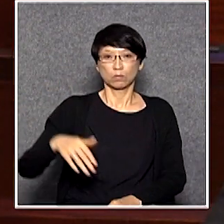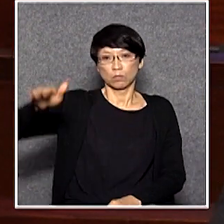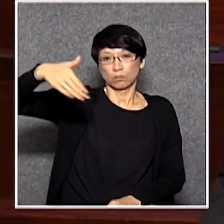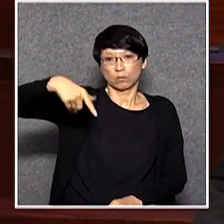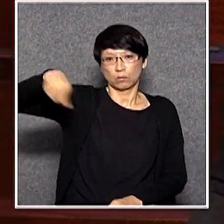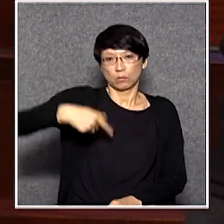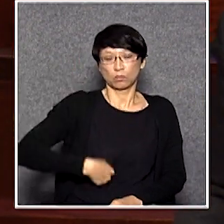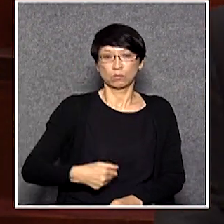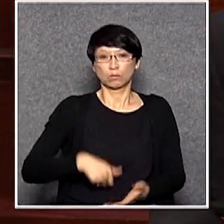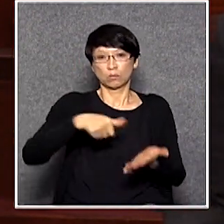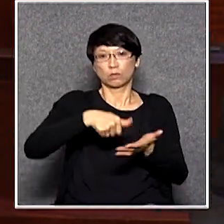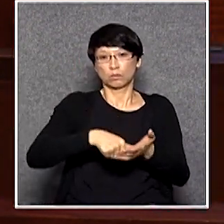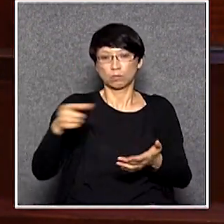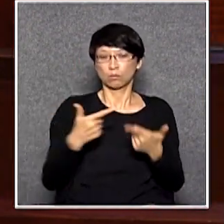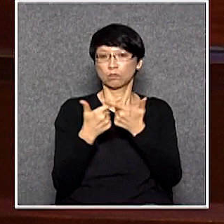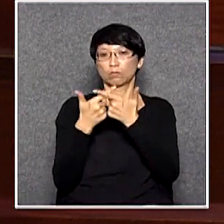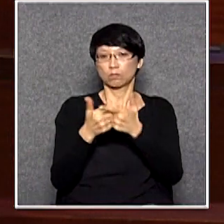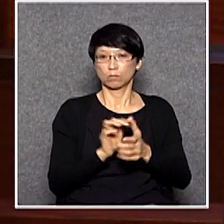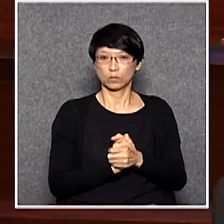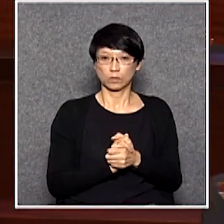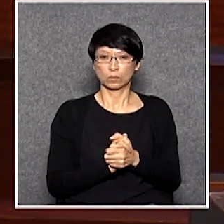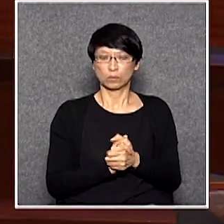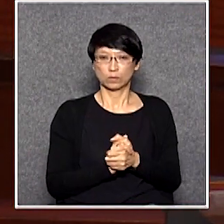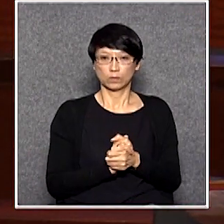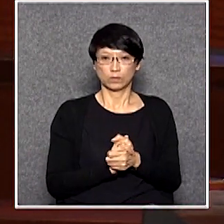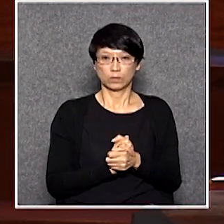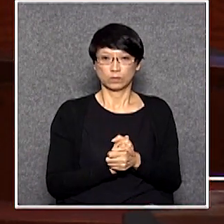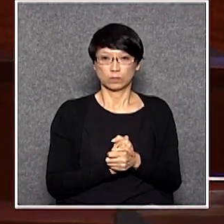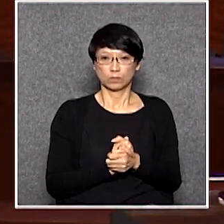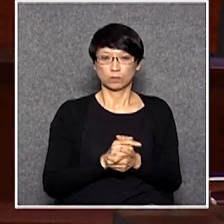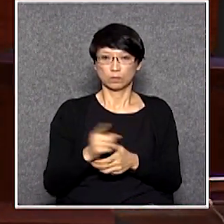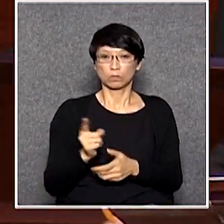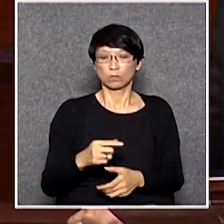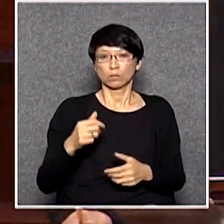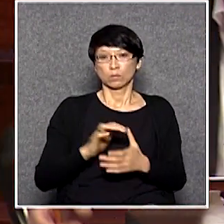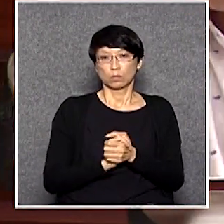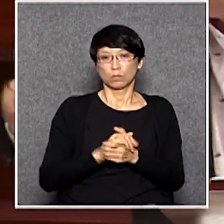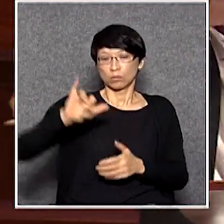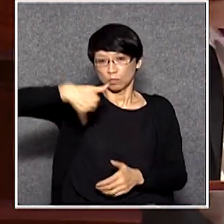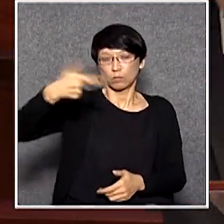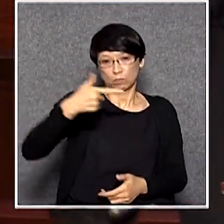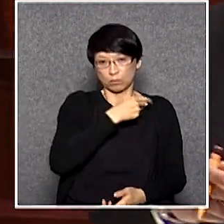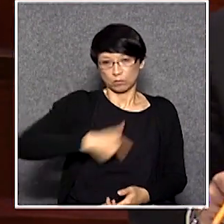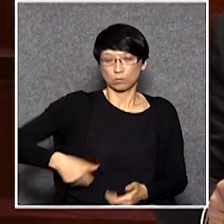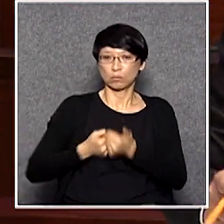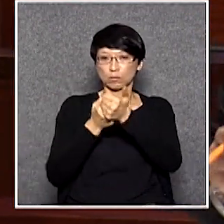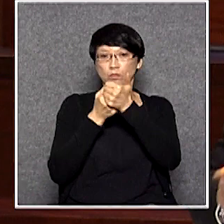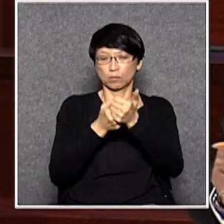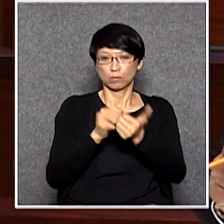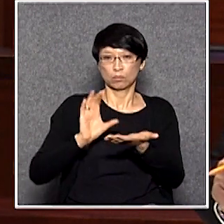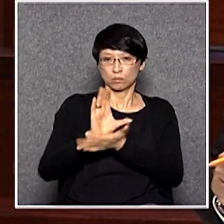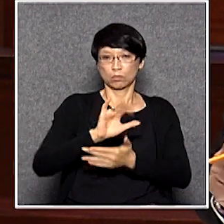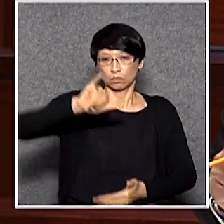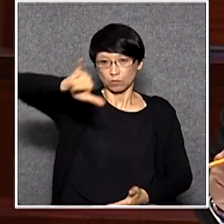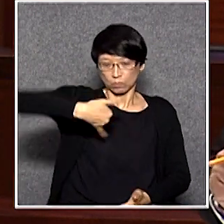去撳鐘啊，大佬，咁先叫辯論啊嘛，係嘛？夠即係有種嘅行入嚟講，係嘛？有份支持呢個撥款嘅起身